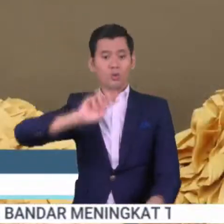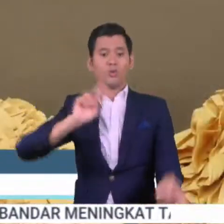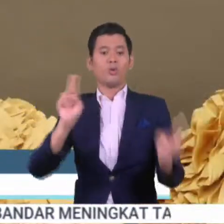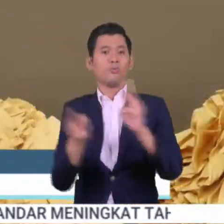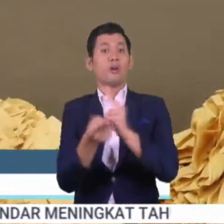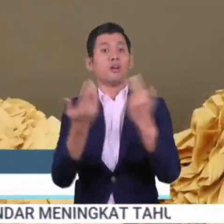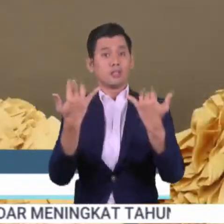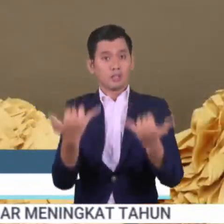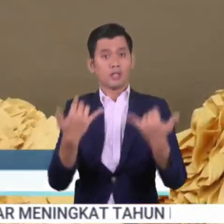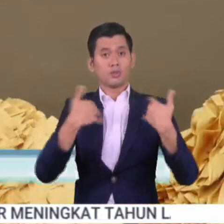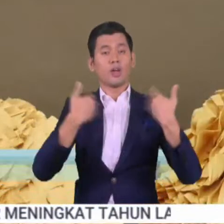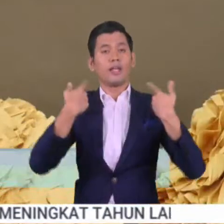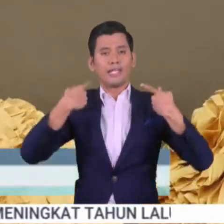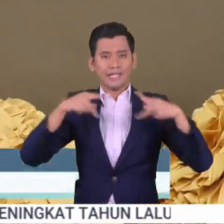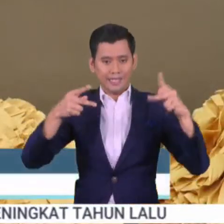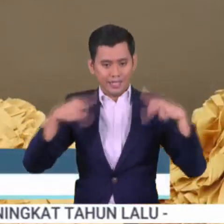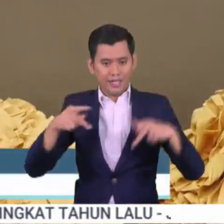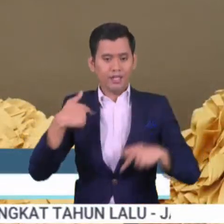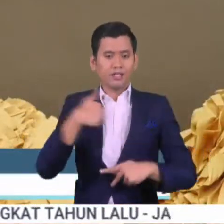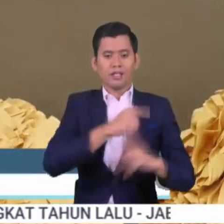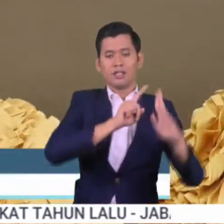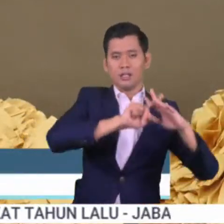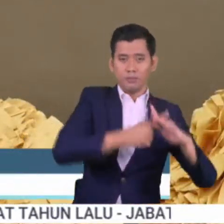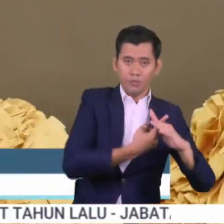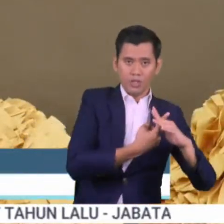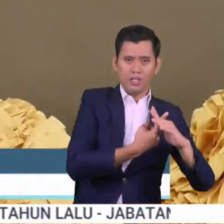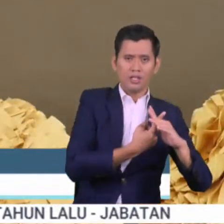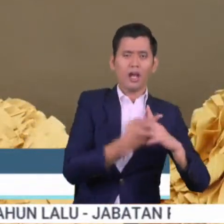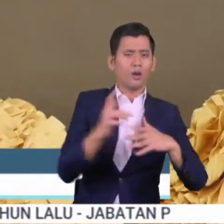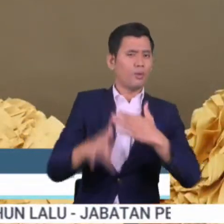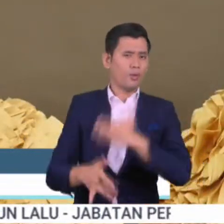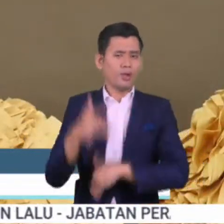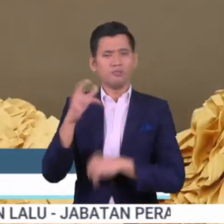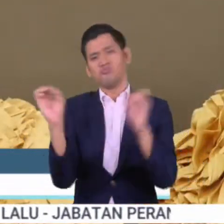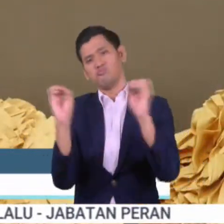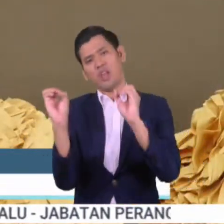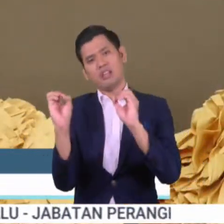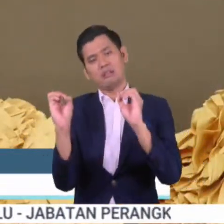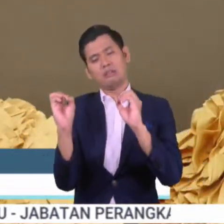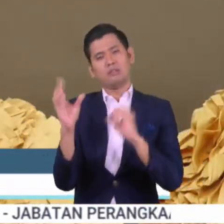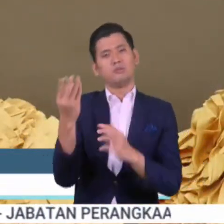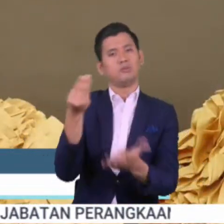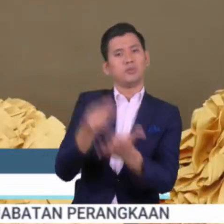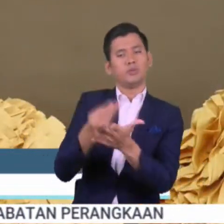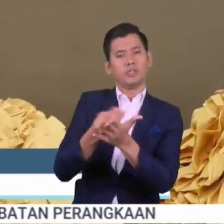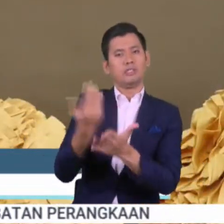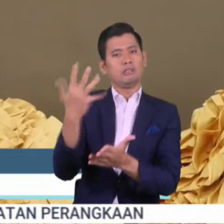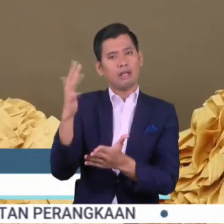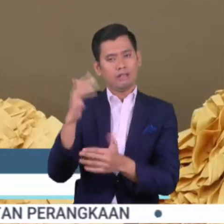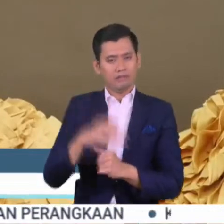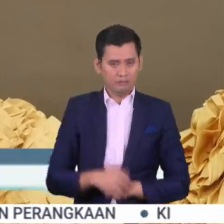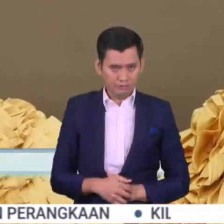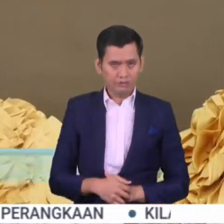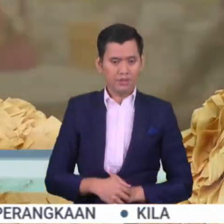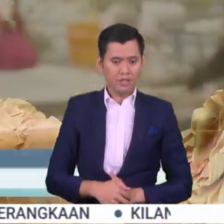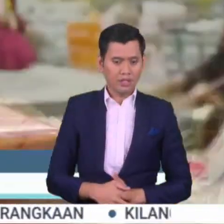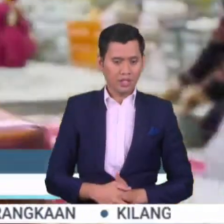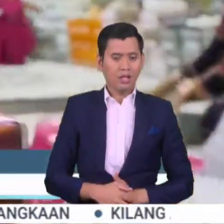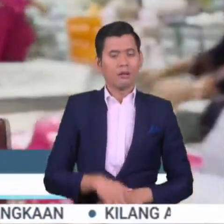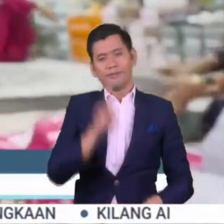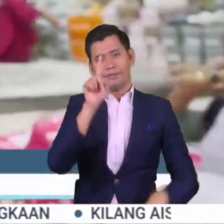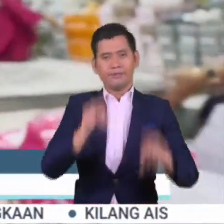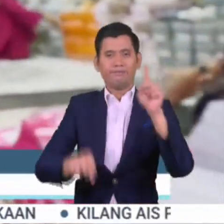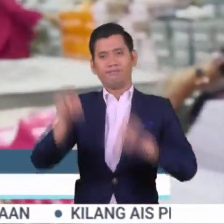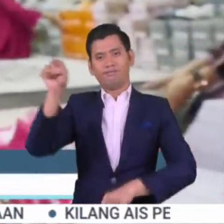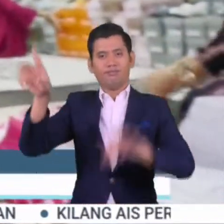Orang cakap apa? Memang kita daripada bawah, kita tak ada apa-apa. Bila kita tak ada apa-apa, periknya saya masa tu macam-macam